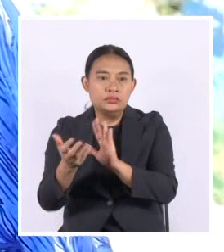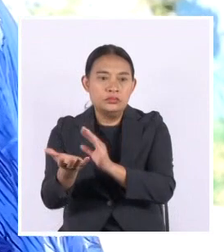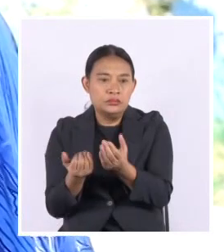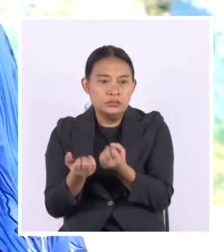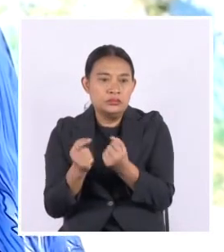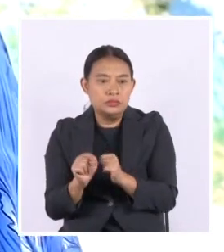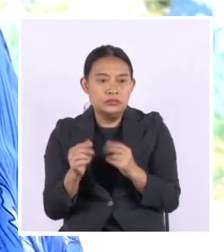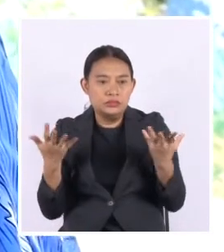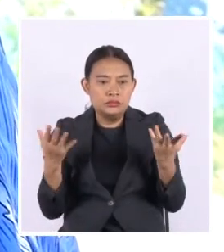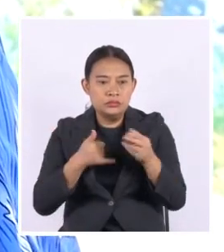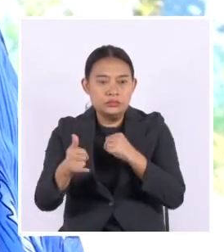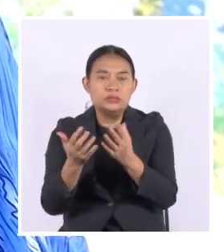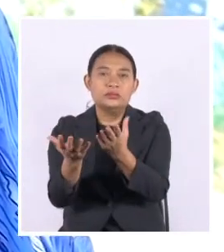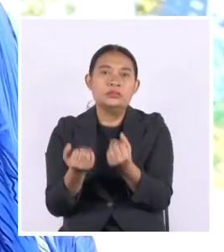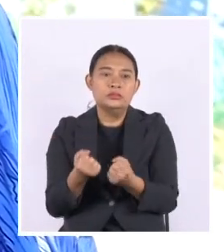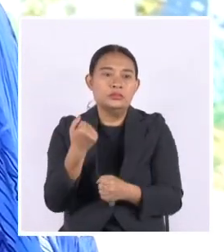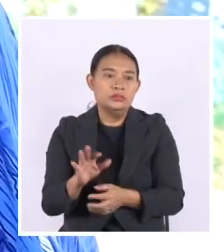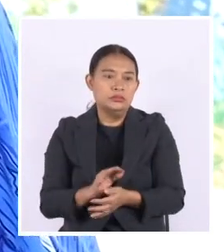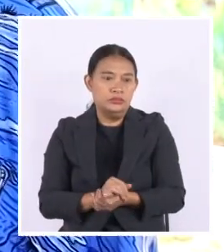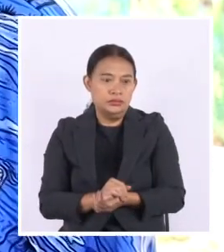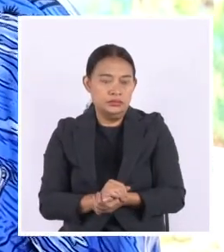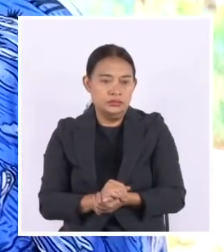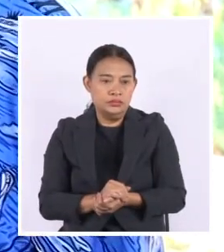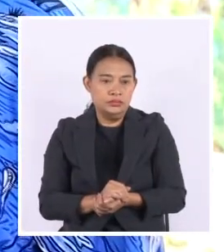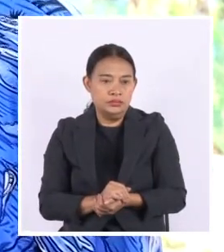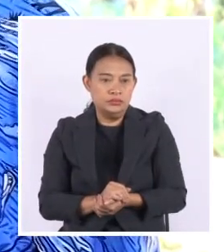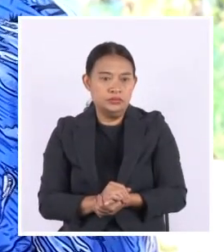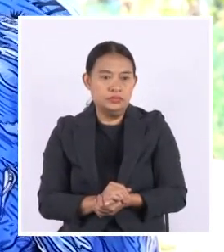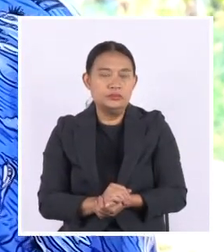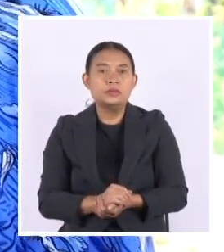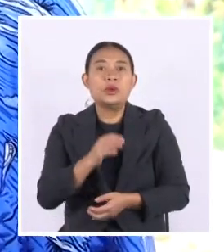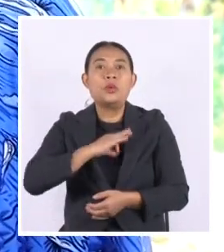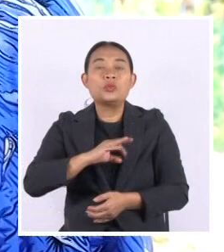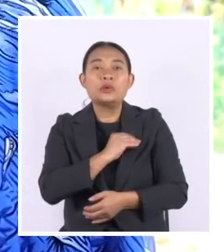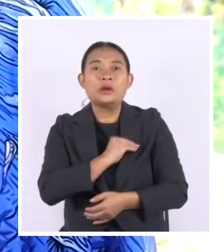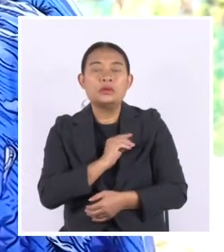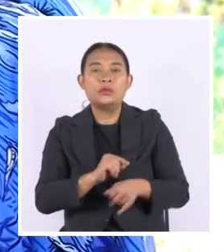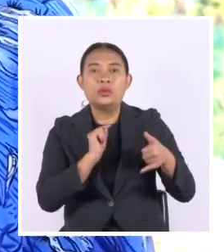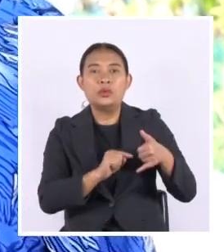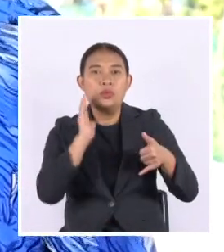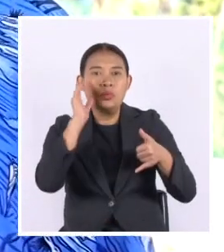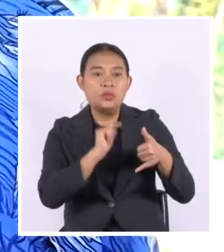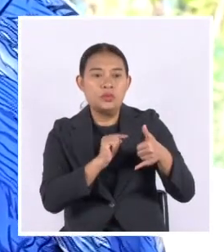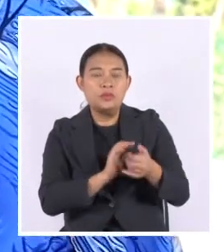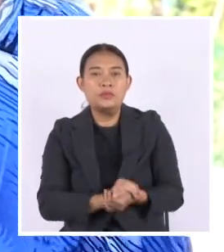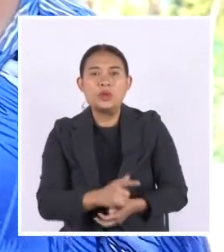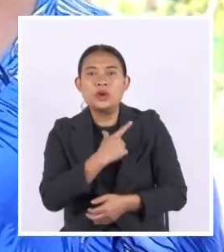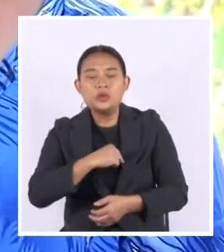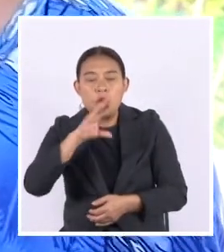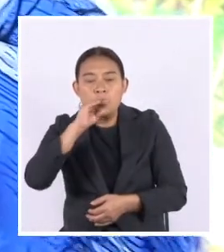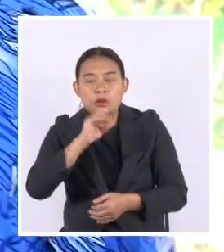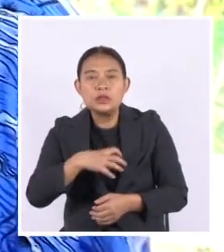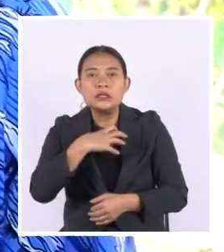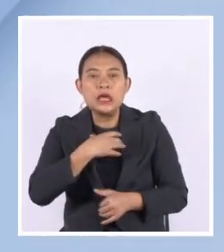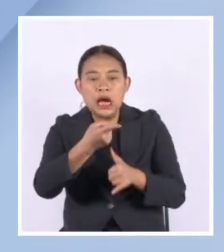บ่มีก็ได้ไปเอาให้ได ้แล้วสิ่งที่น่ากลัวกว่านั้นนะนายวีรยุทธ์เนี่ยมักจะชอบพูดว่าอยากฆ่า